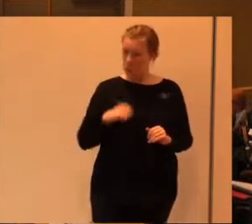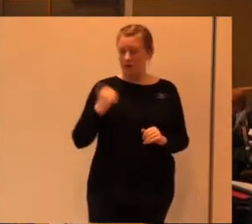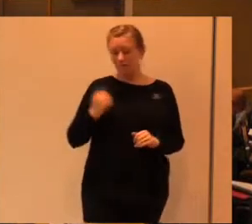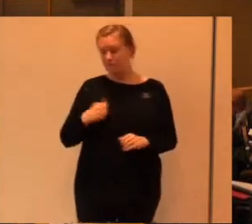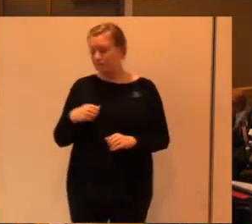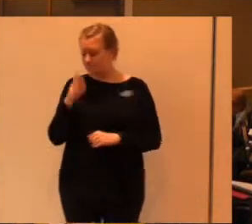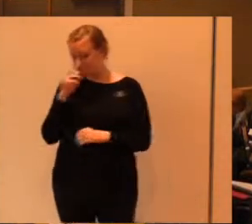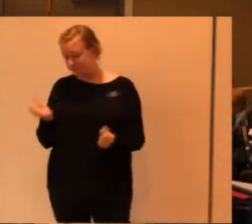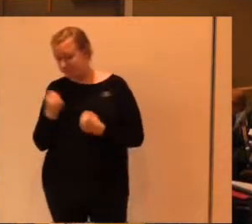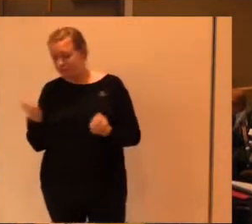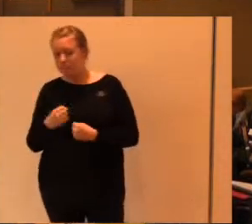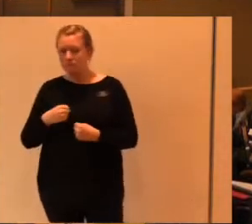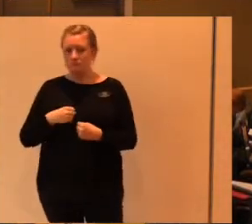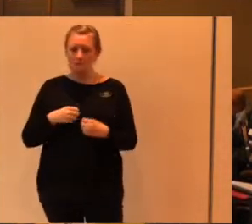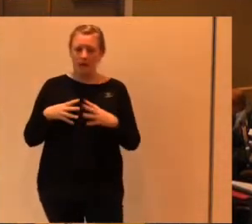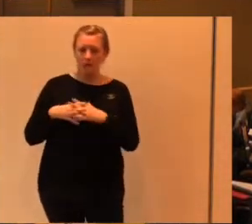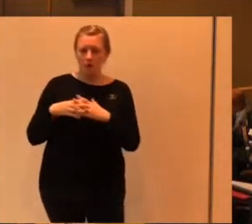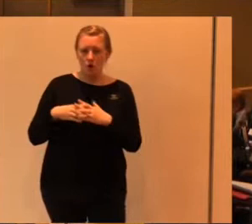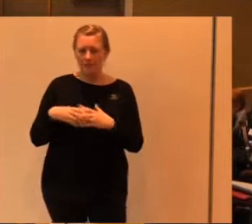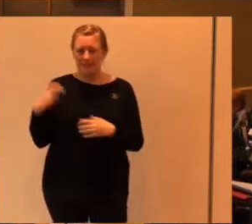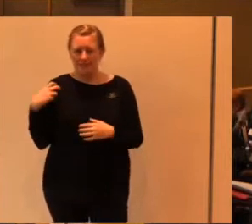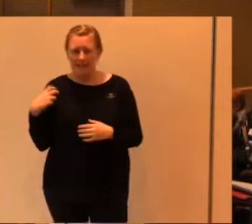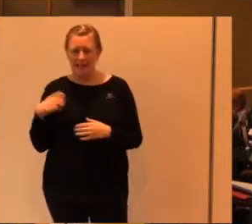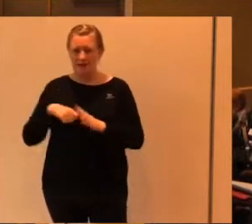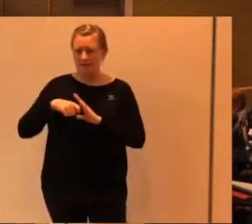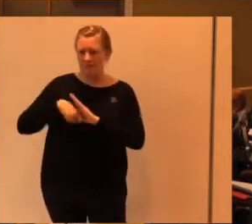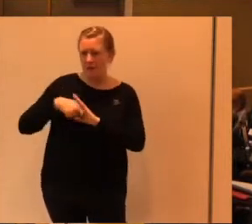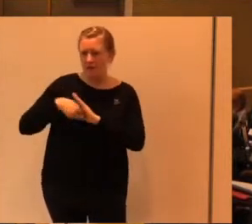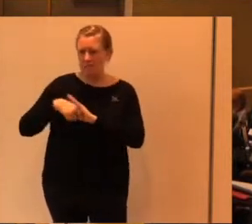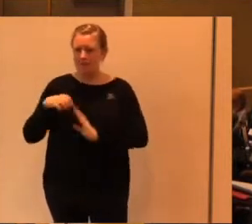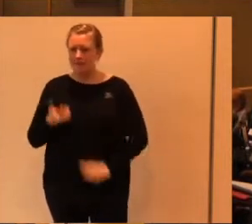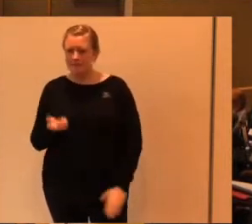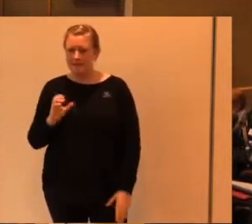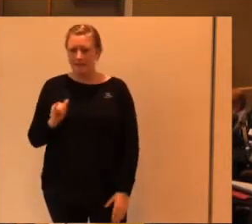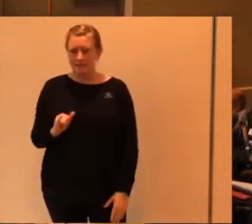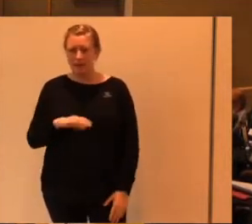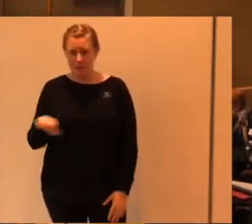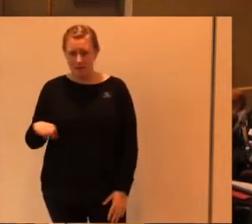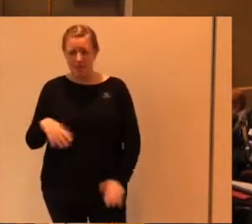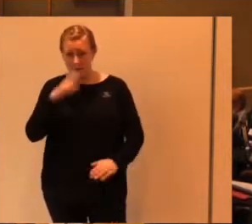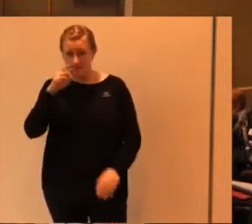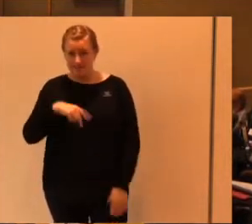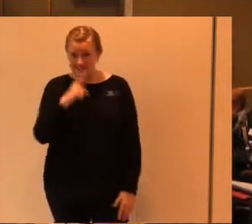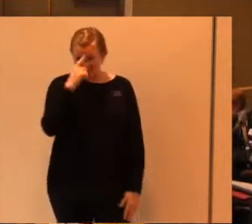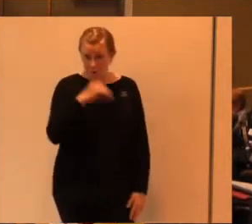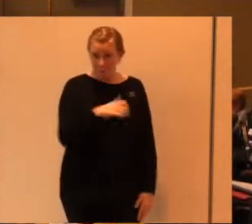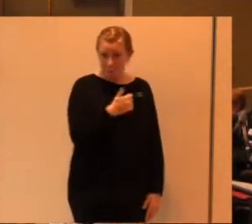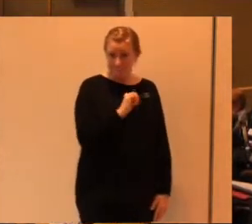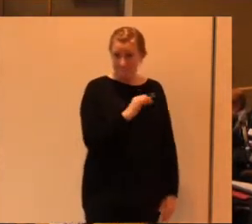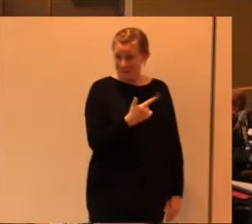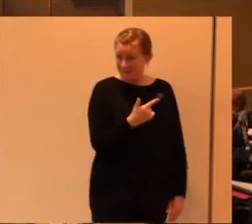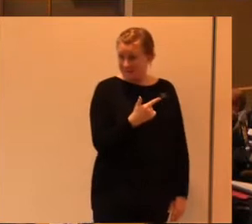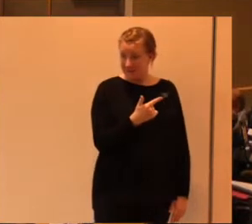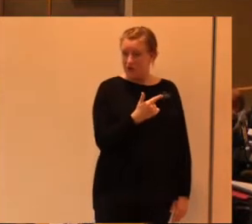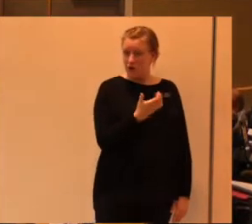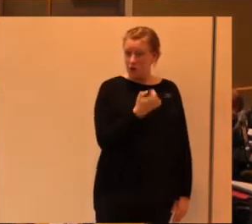amerikanska deckare och på CSI och sånt där. Tänk om Bert Karlsson då var supersmart så att han